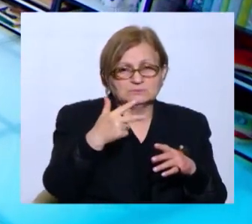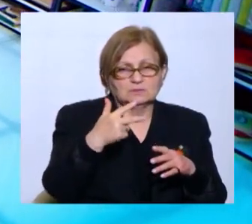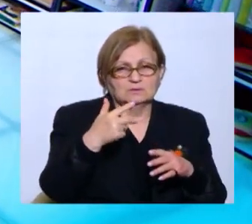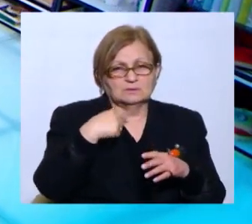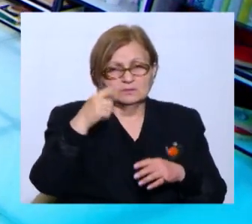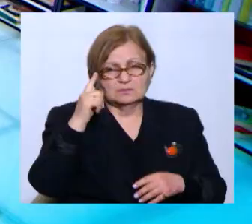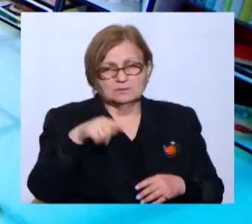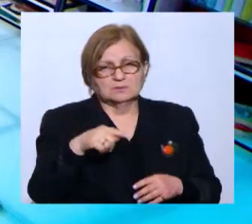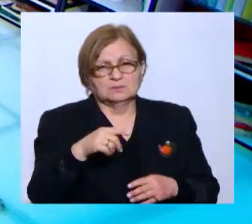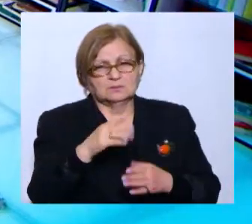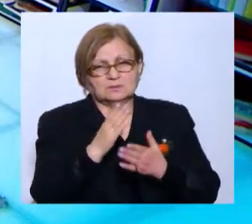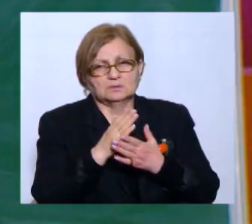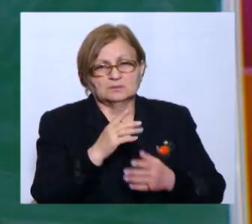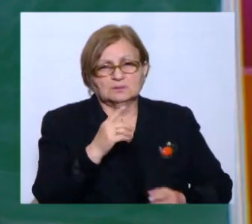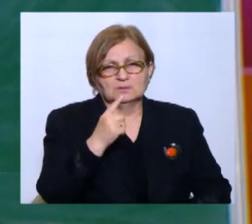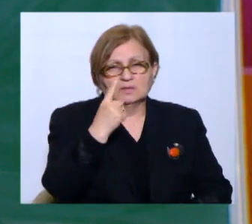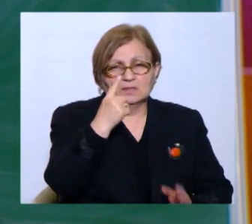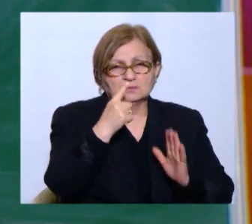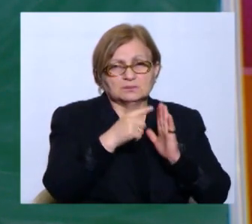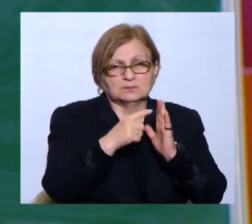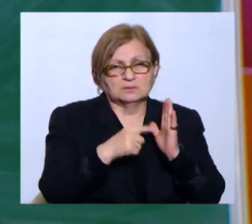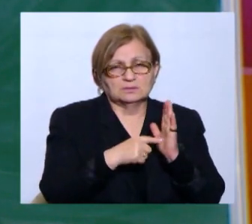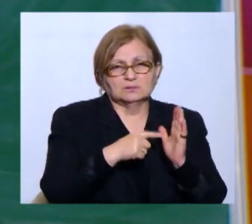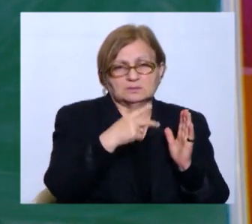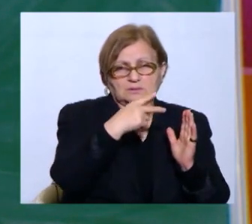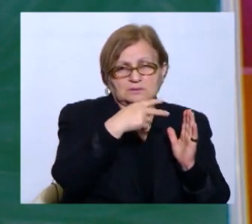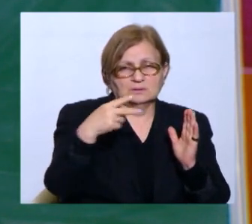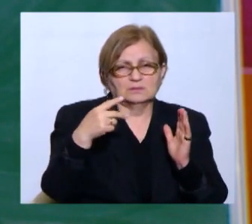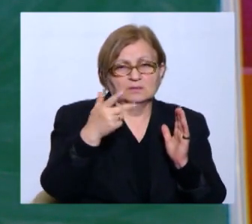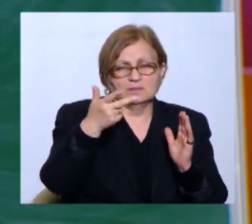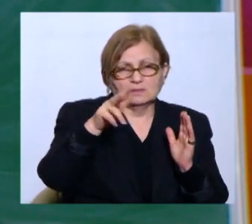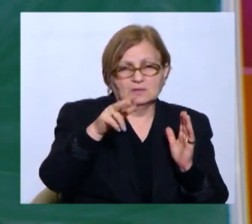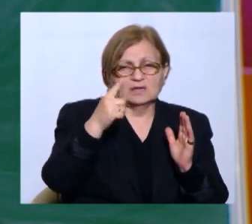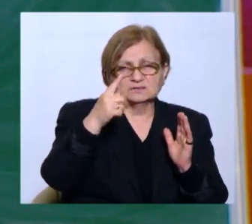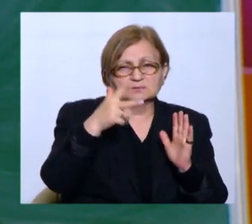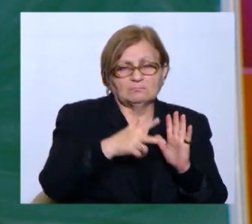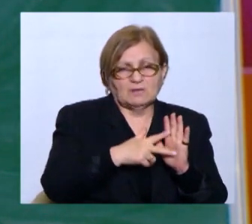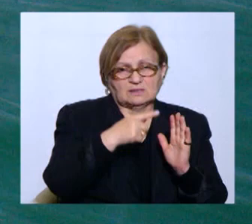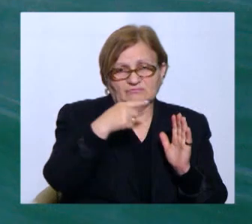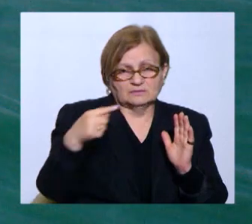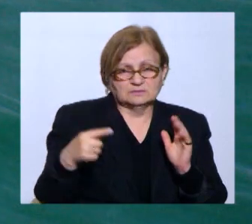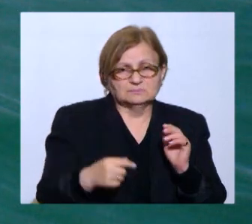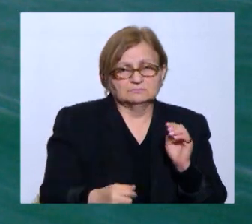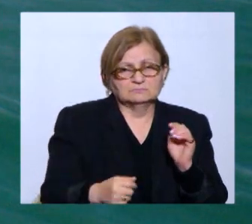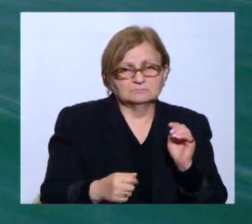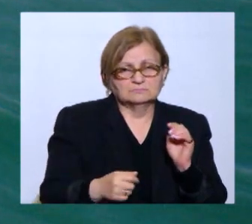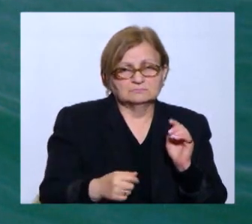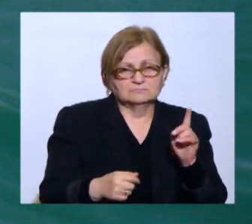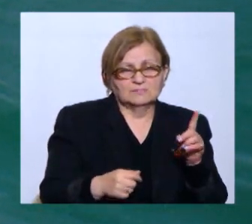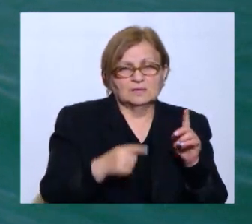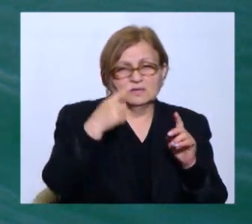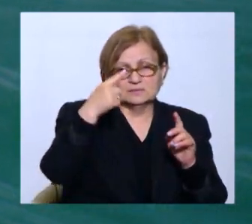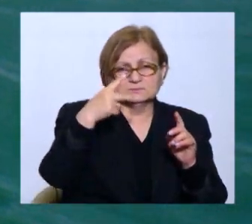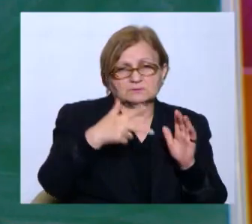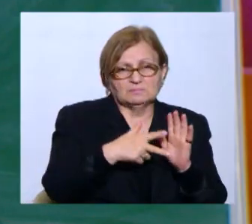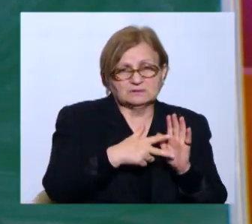ჩვენ განმარტებით, არის 1 გაყოფილი 2 -3 ხარისხში არის 1 მერვედი. ესე იგი, აქ გამოდის 1